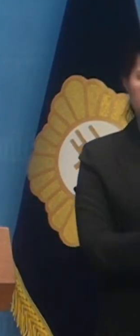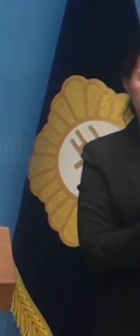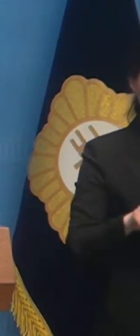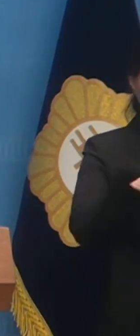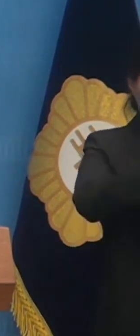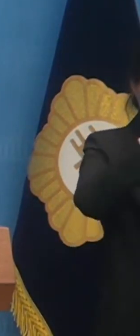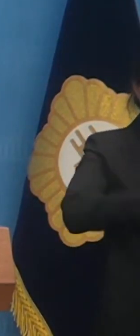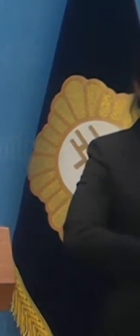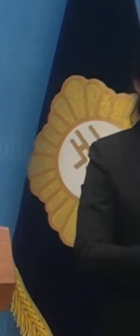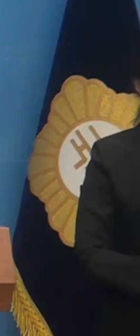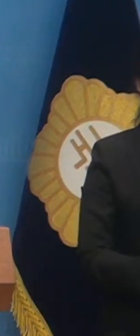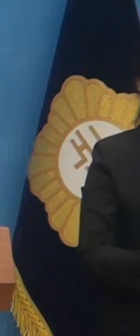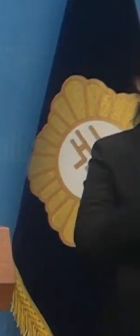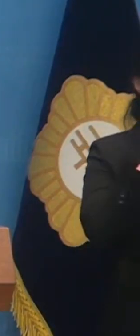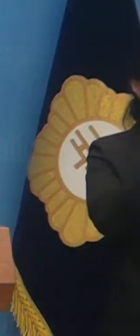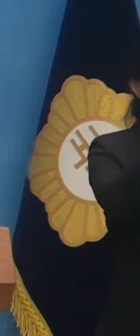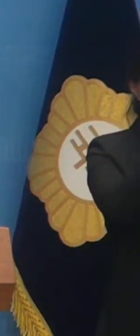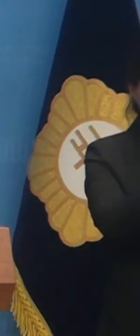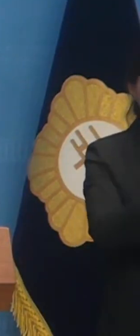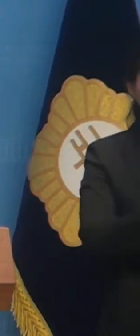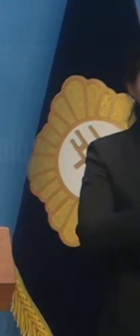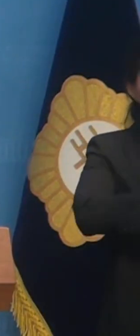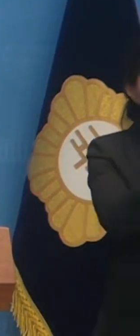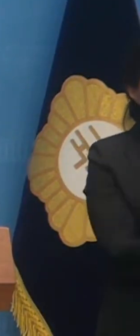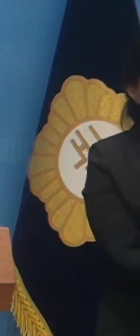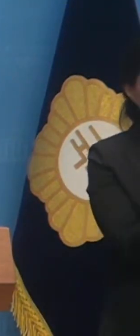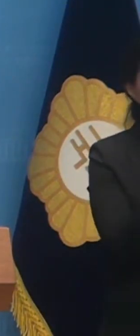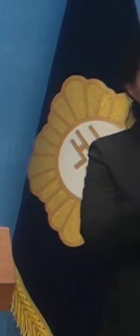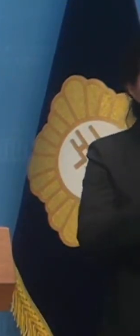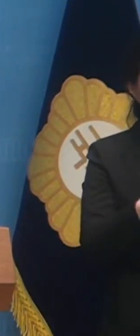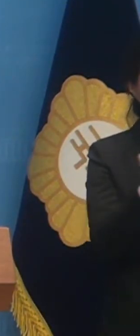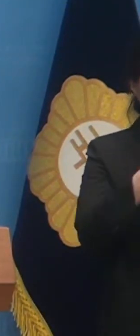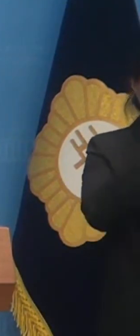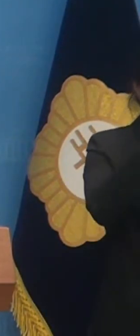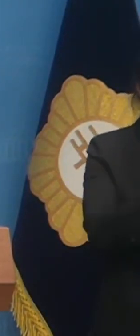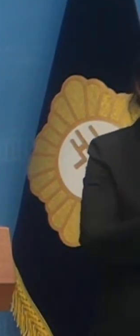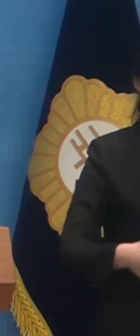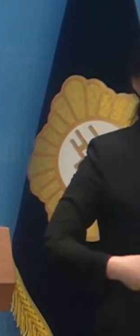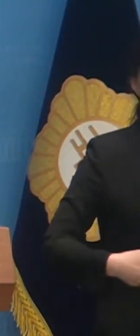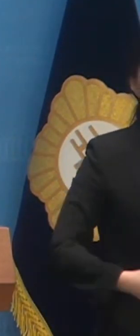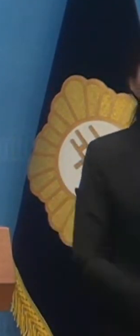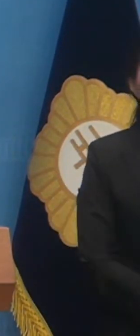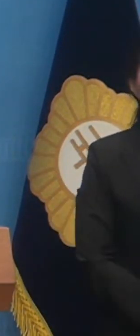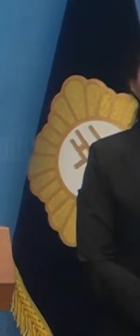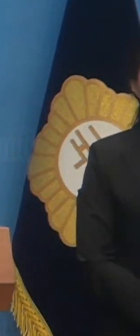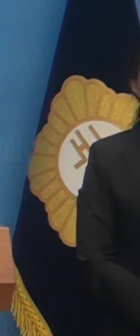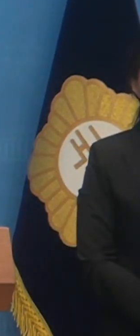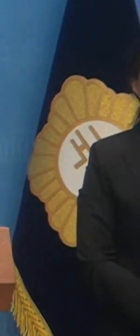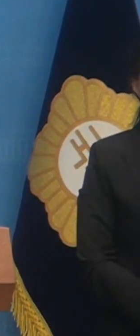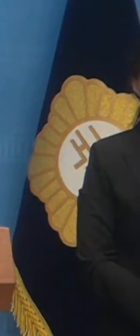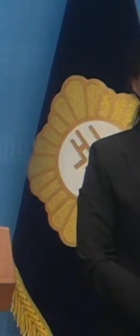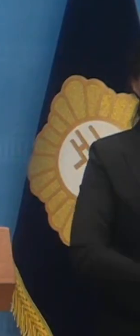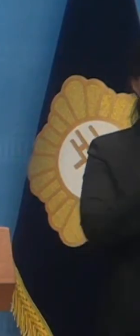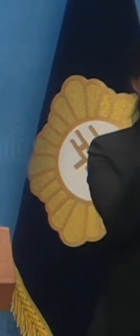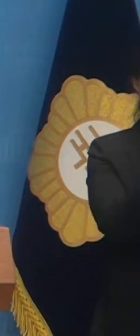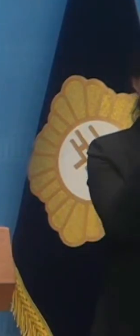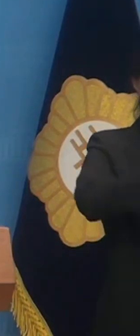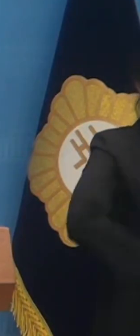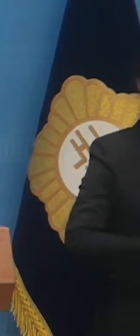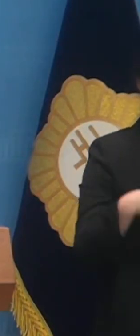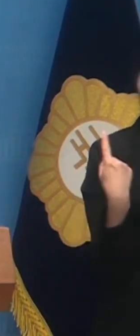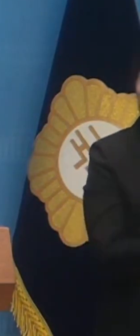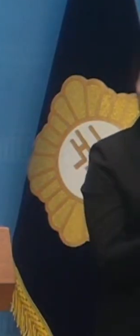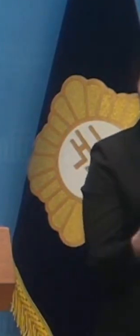즉각 사퇴하고 대통령실은 이 사태에 대해 국민 앞에 사과해야 할 것입니다. 법을 위반한